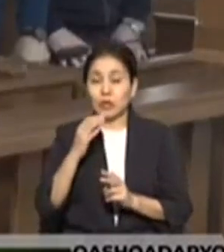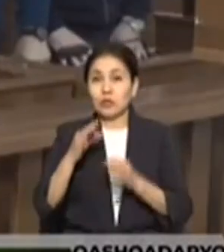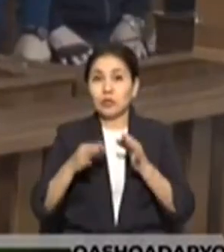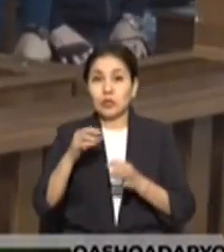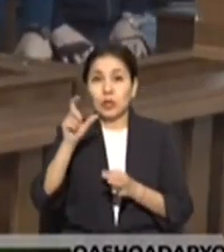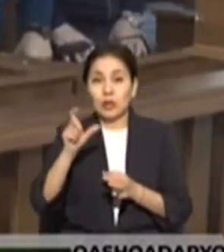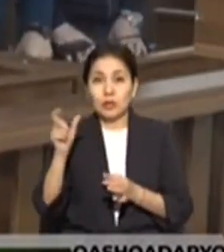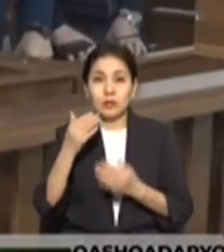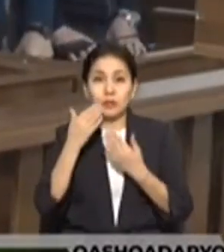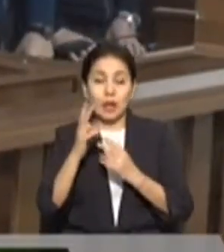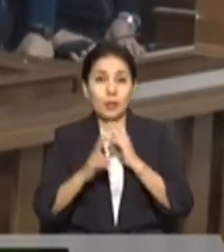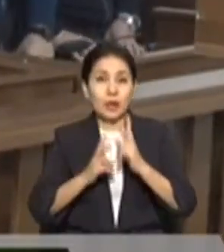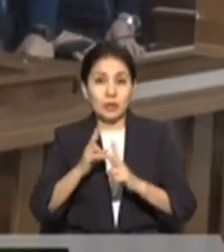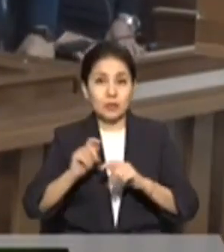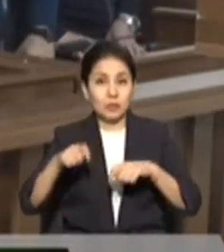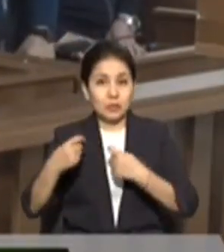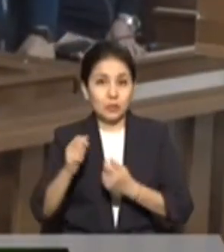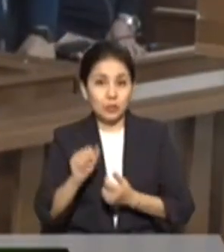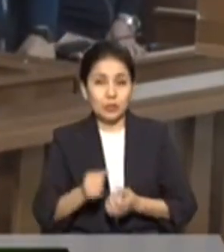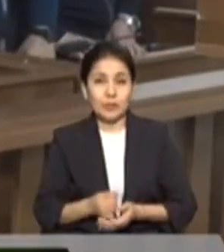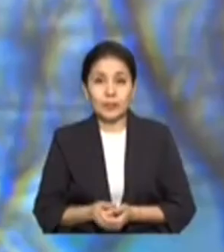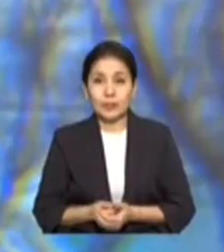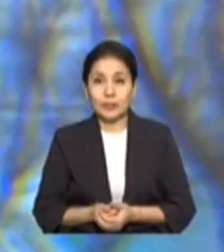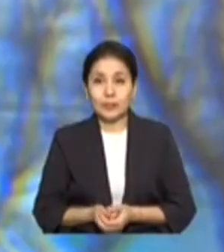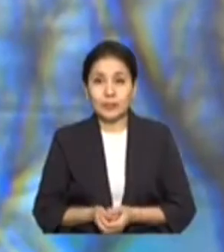hay'ati apellyatsiya instansiyasiga berilishi mumkin.